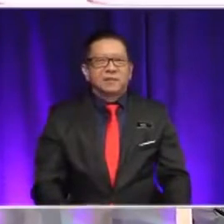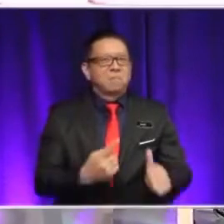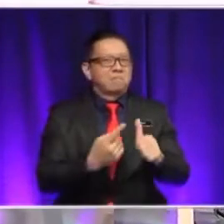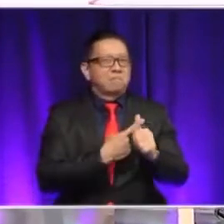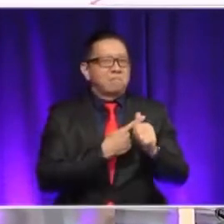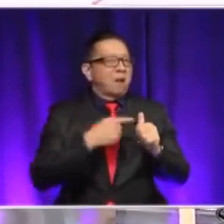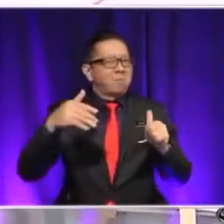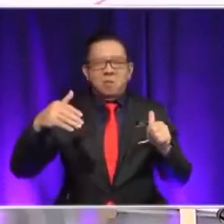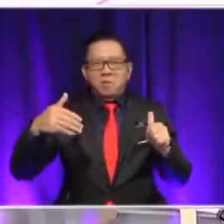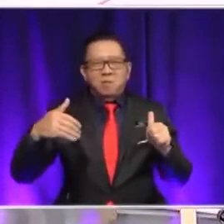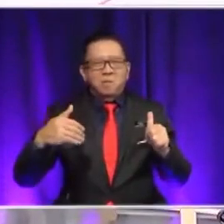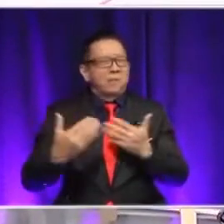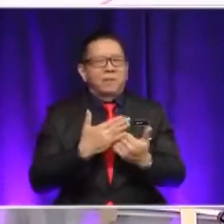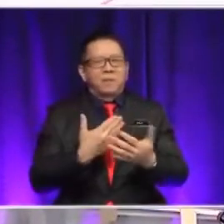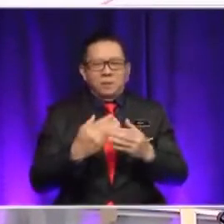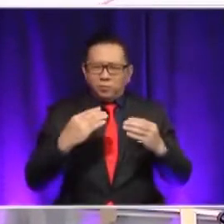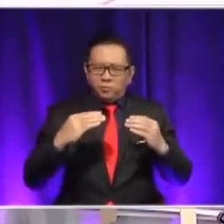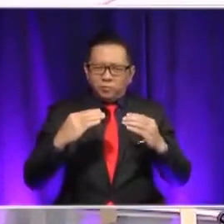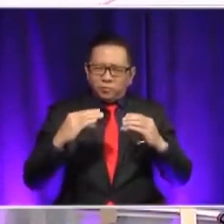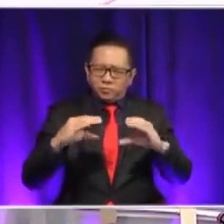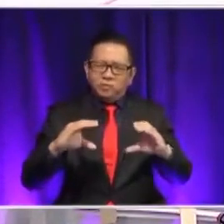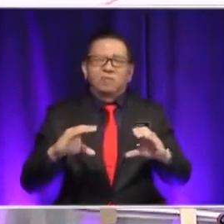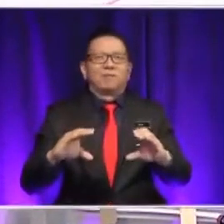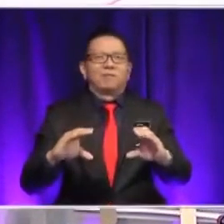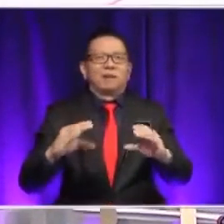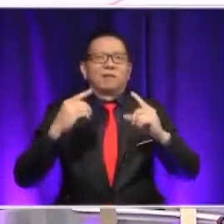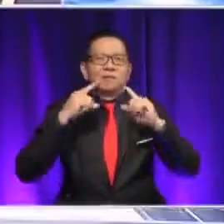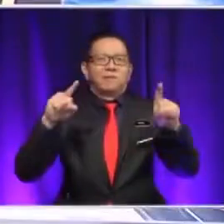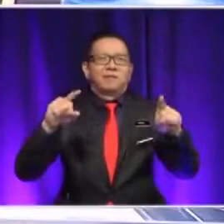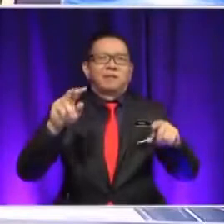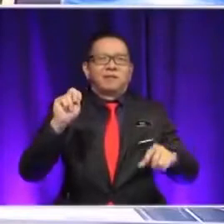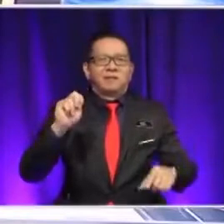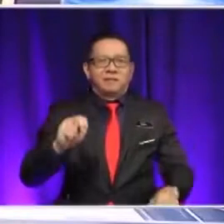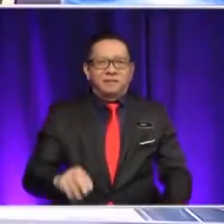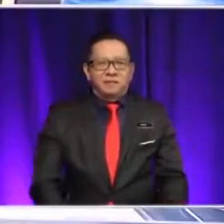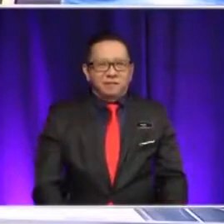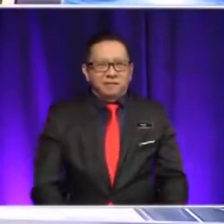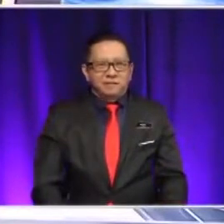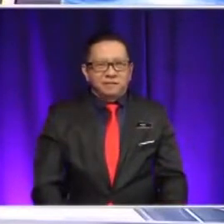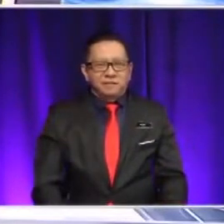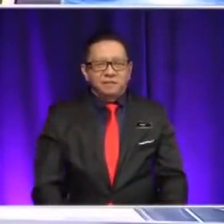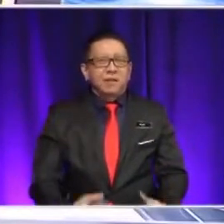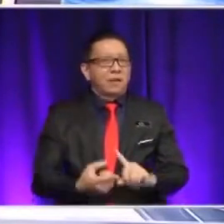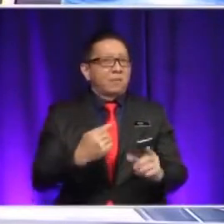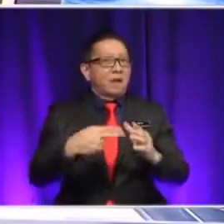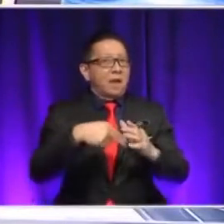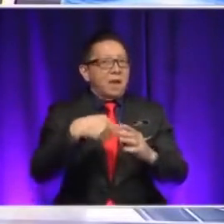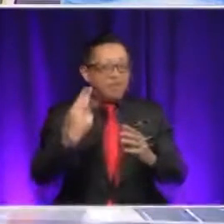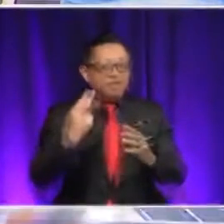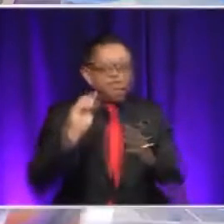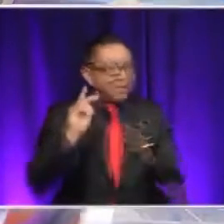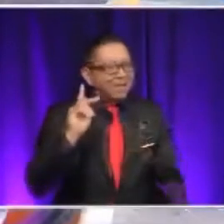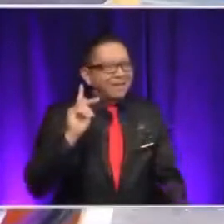tes mesin jadi tetap hasil yang terbaik tapi ribet coba-coba hasil karya event ini juga